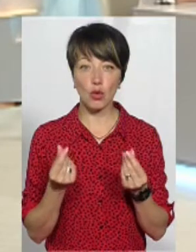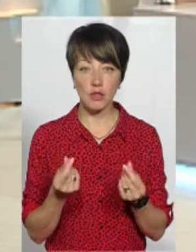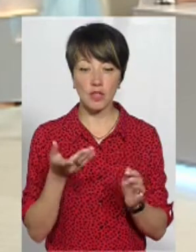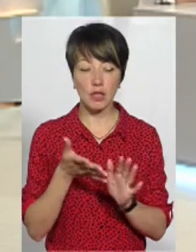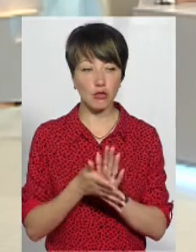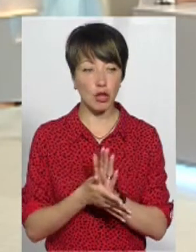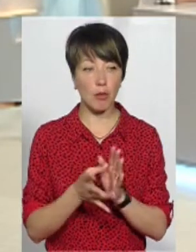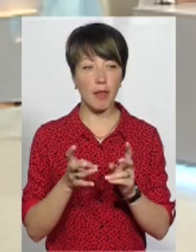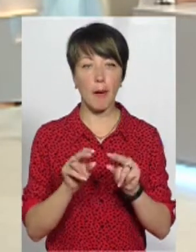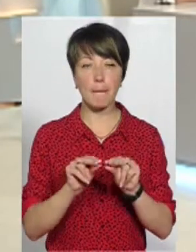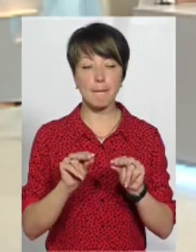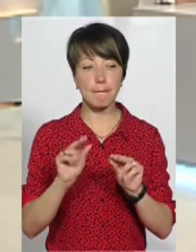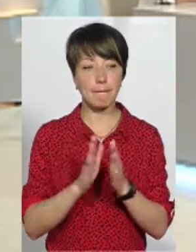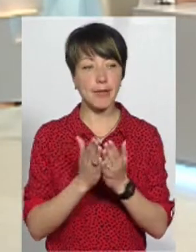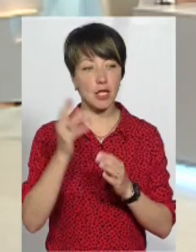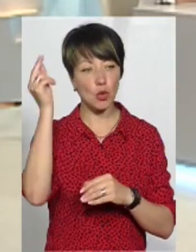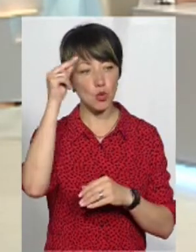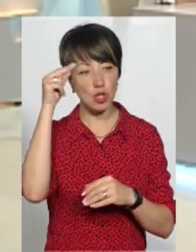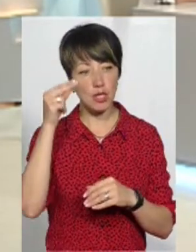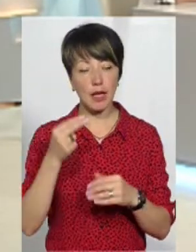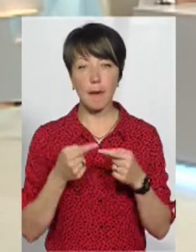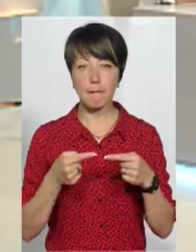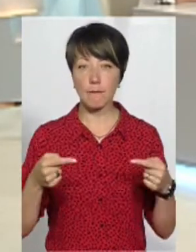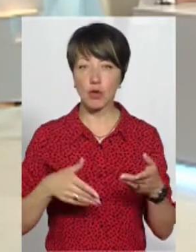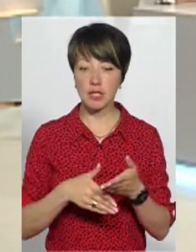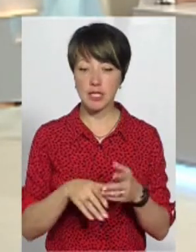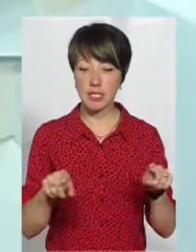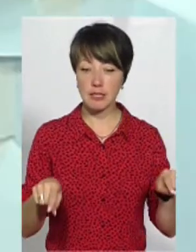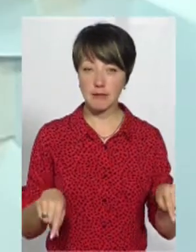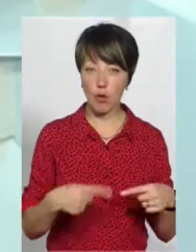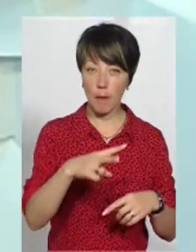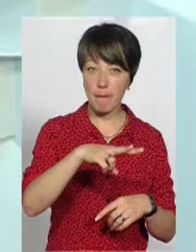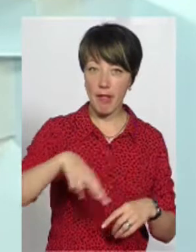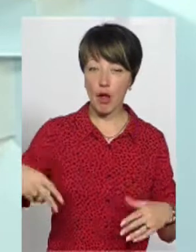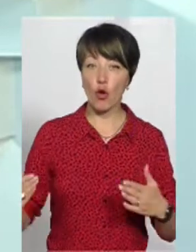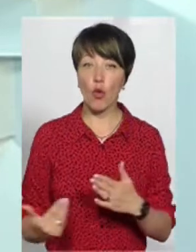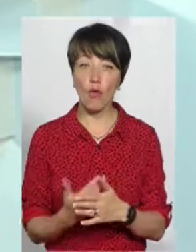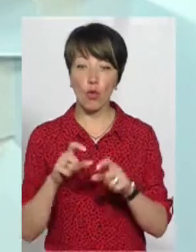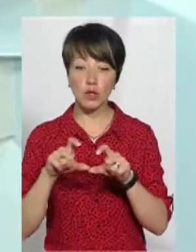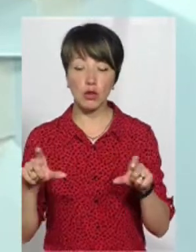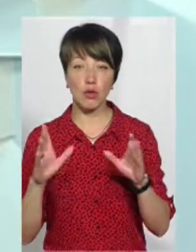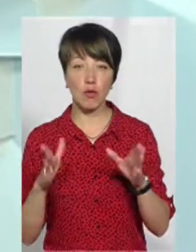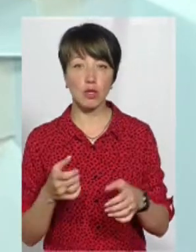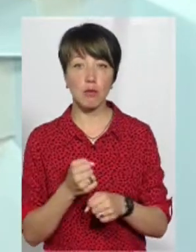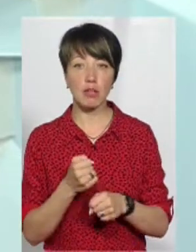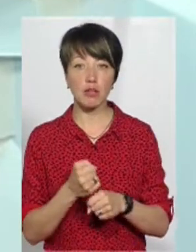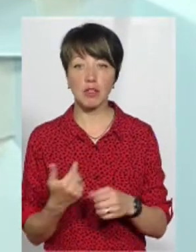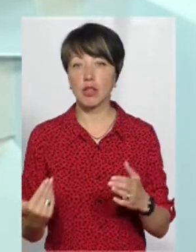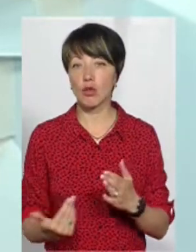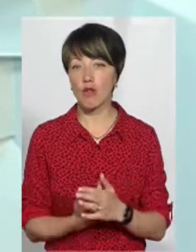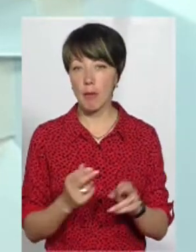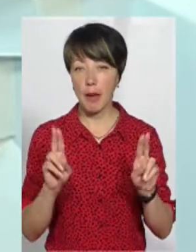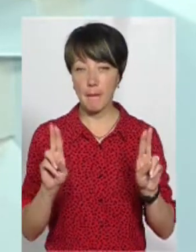ми витрачаємо на підручники і посібники. Ми створюємо паралельно нову установу, яка буде працювати за